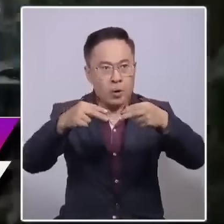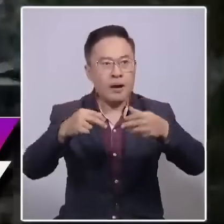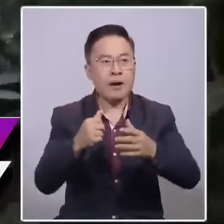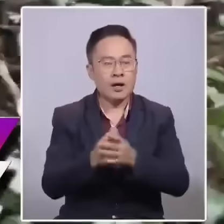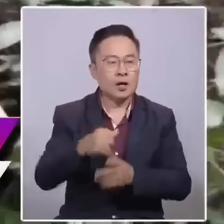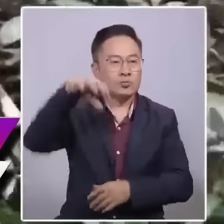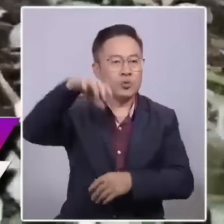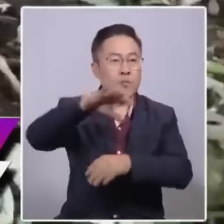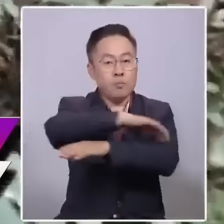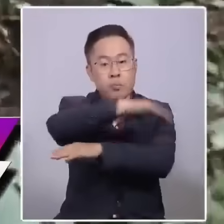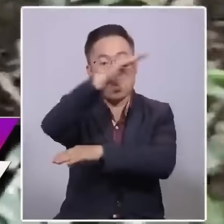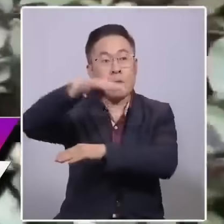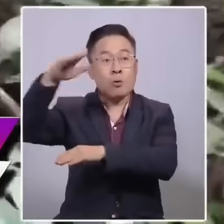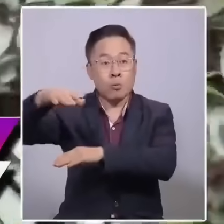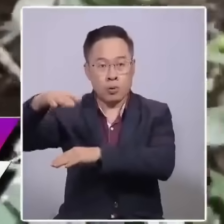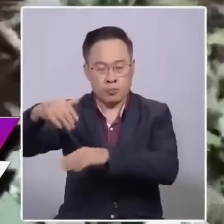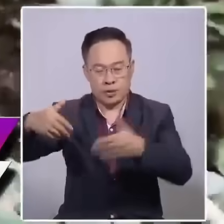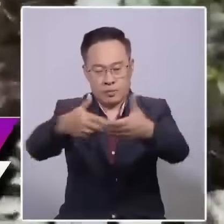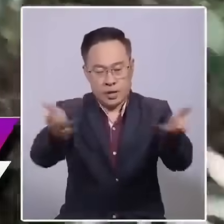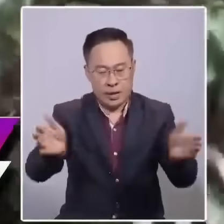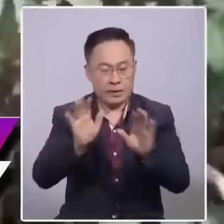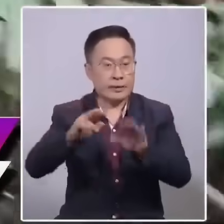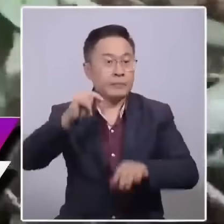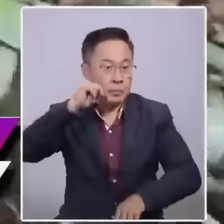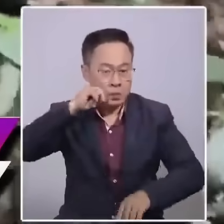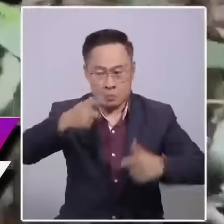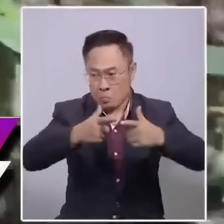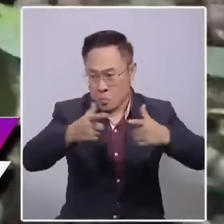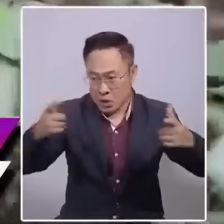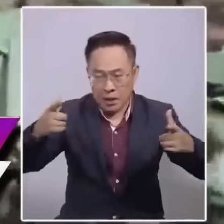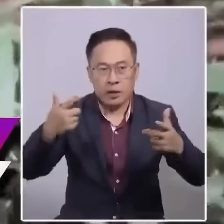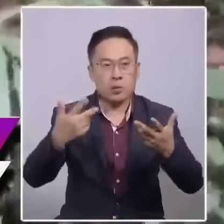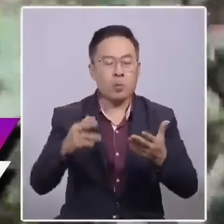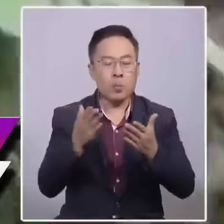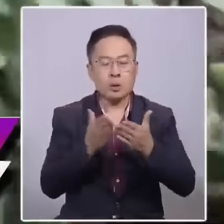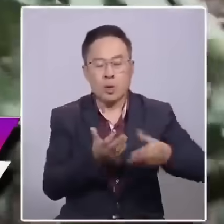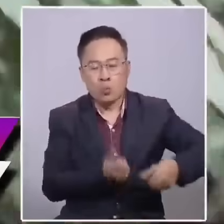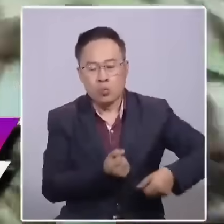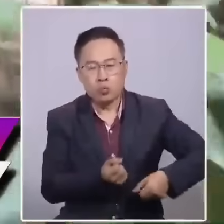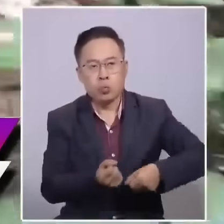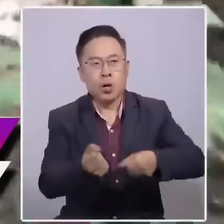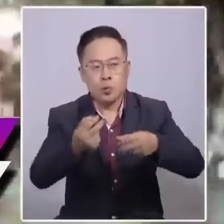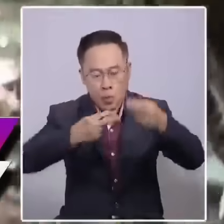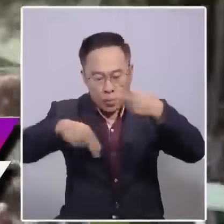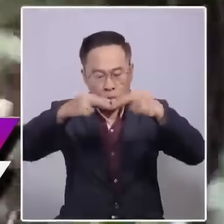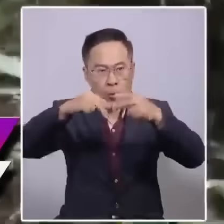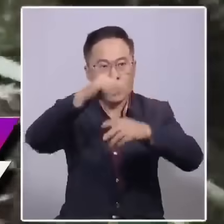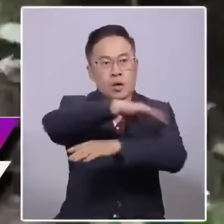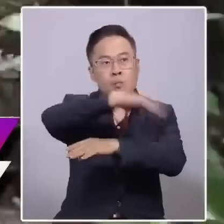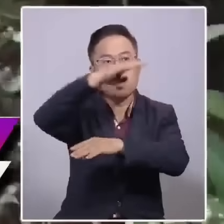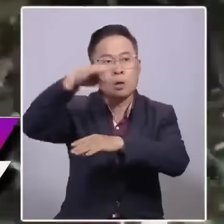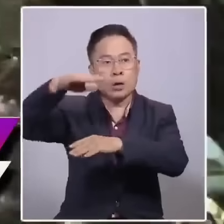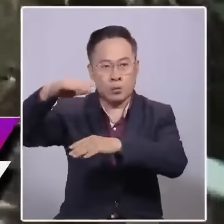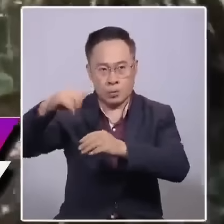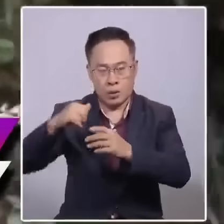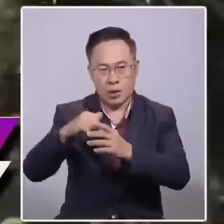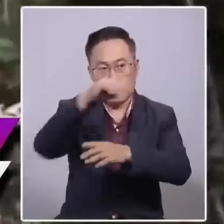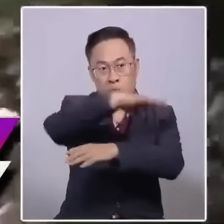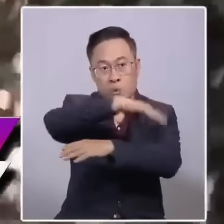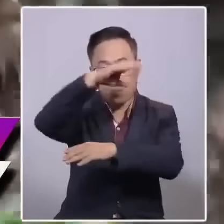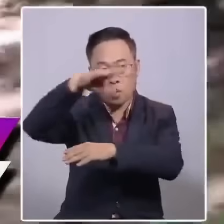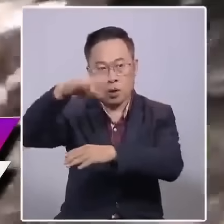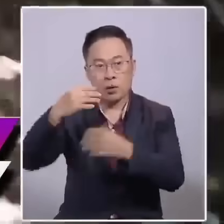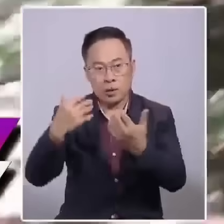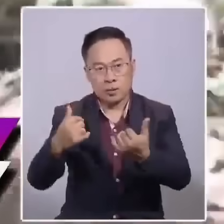ป่าไม้ฝั่งตรงข้ามกับอ่างเก็บน้ำนะฮะหลังจากนั้นเดินเท้าต่อเข้าสู่เทือกเขาบรรทัด